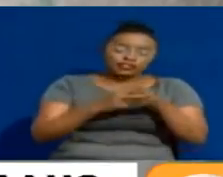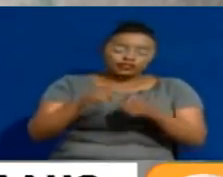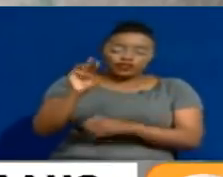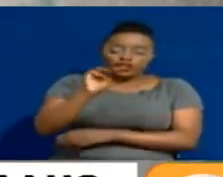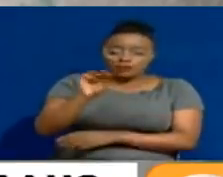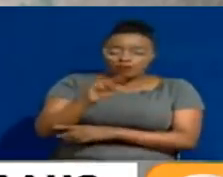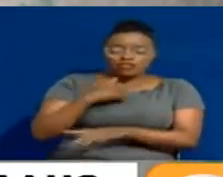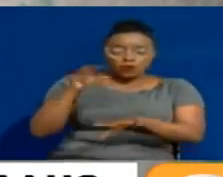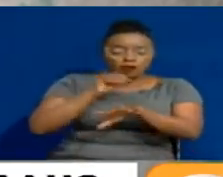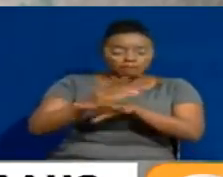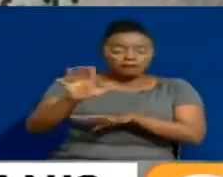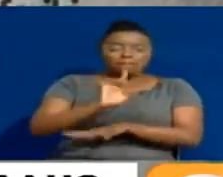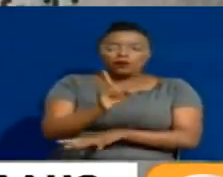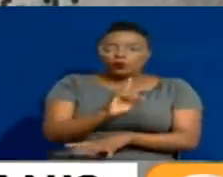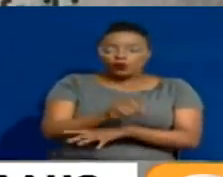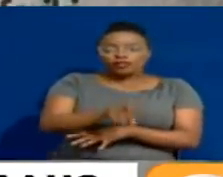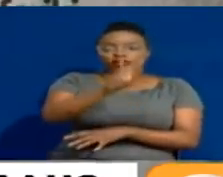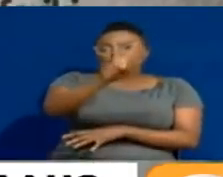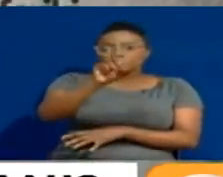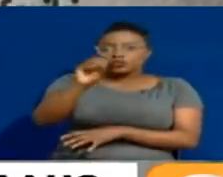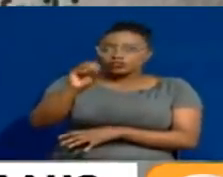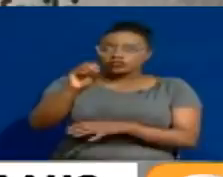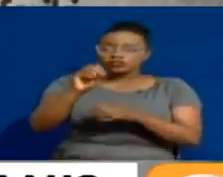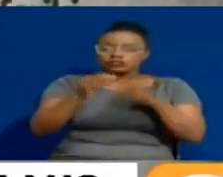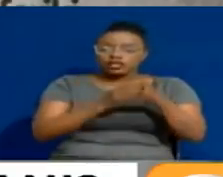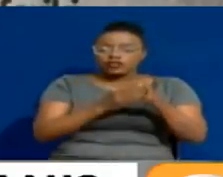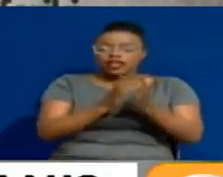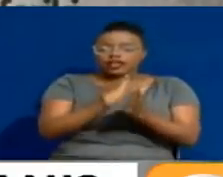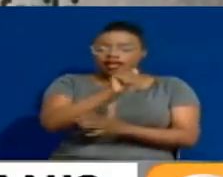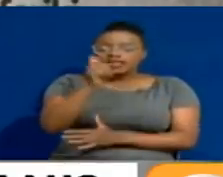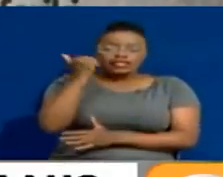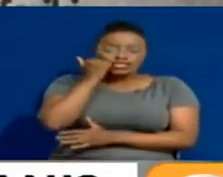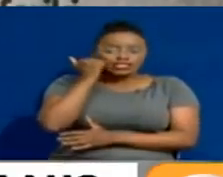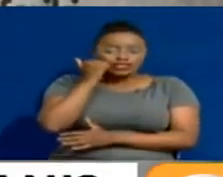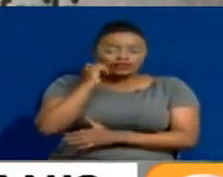1.7 waliambukizwa mwaka 2019, huku